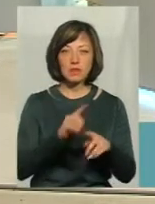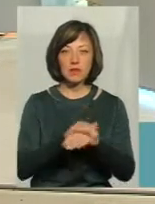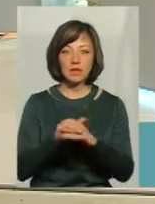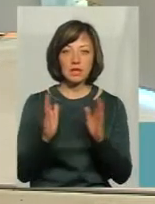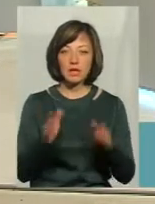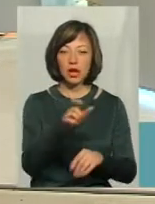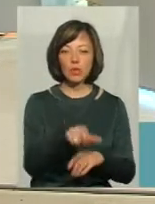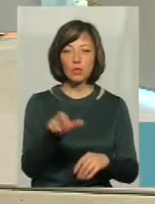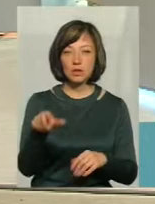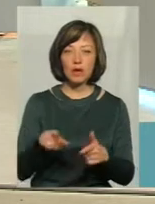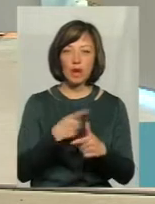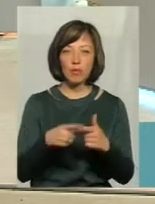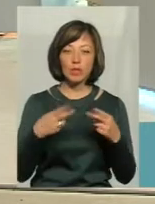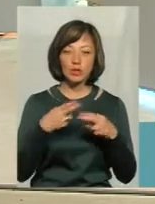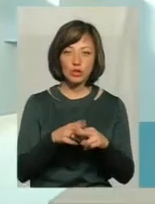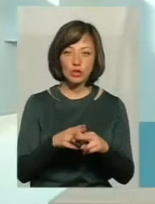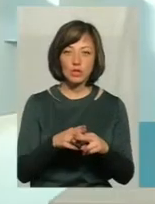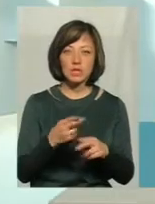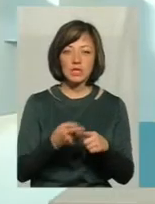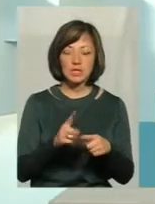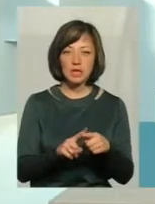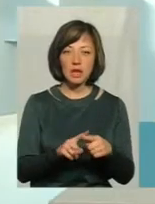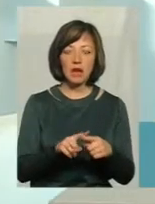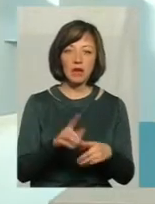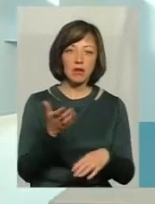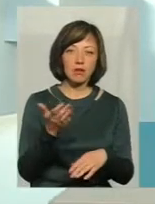тільки людські або там технологічні, а це фактор